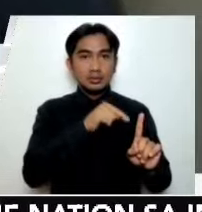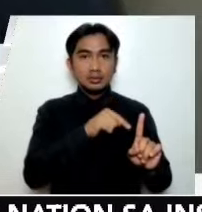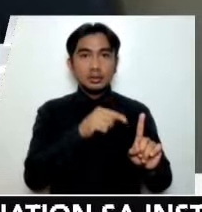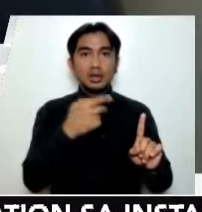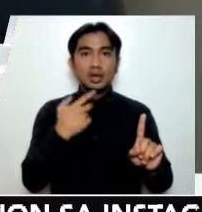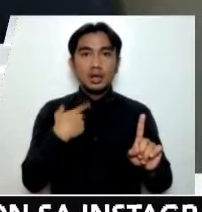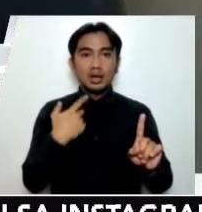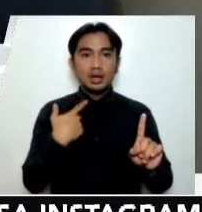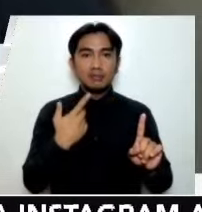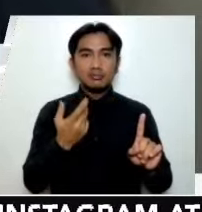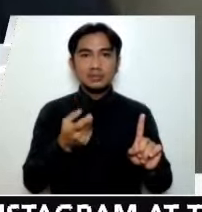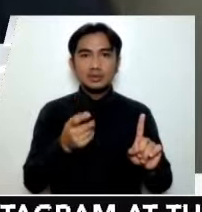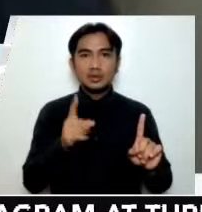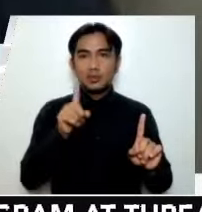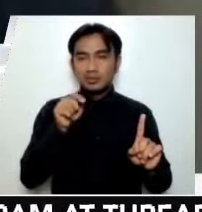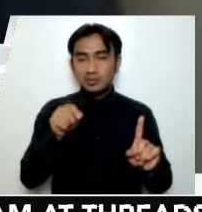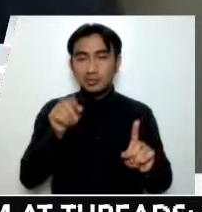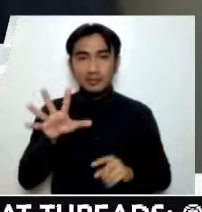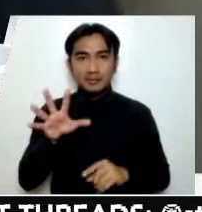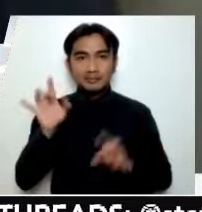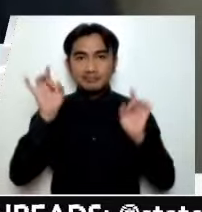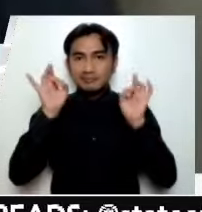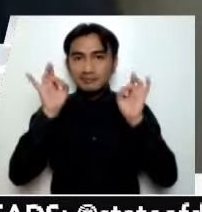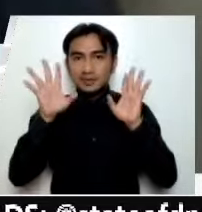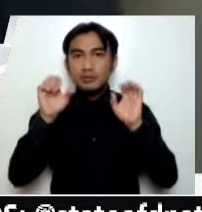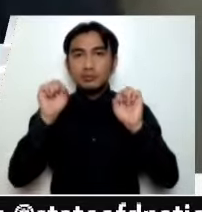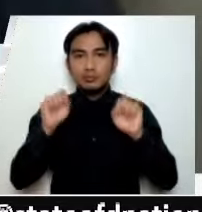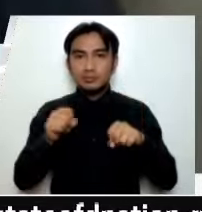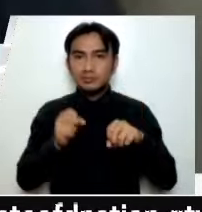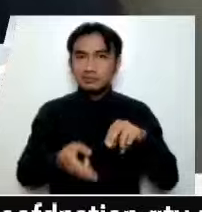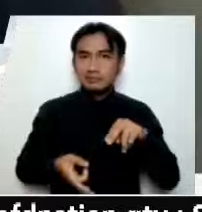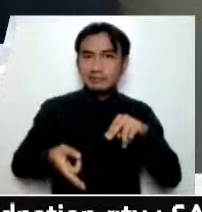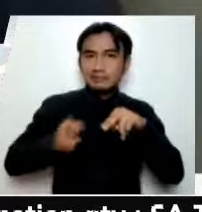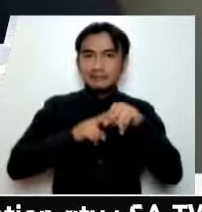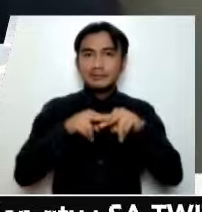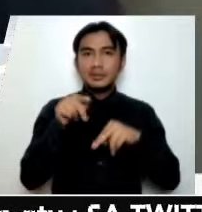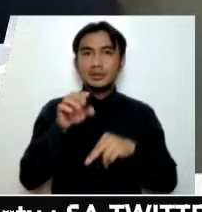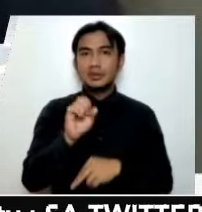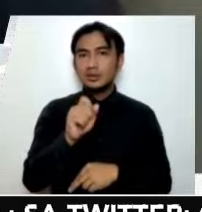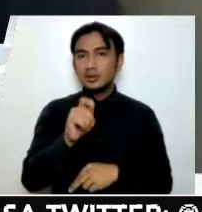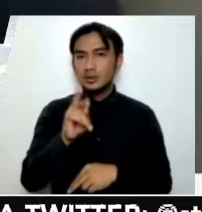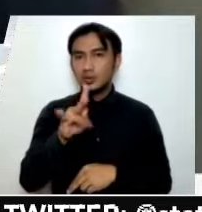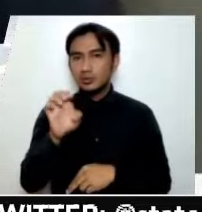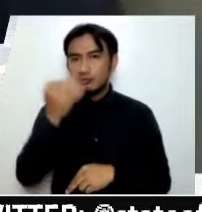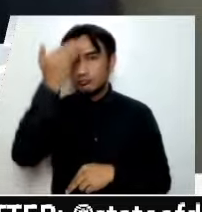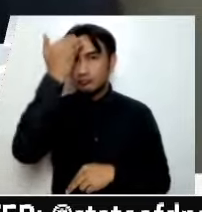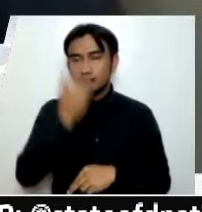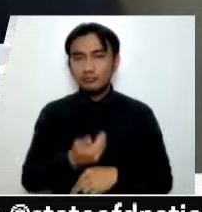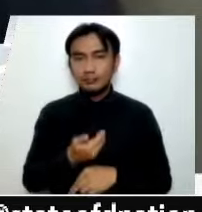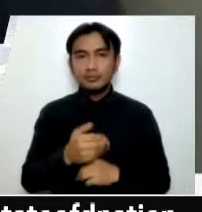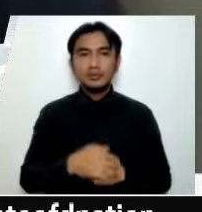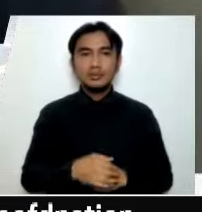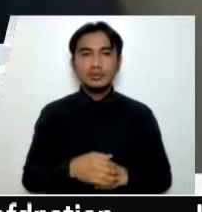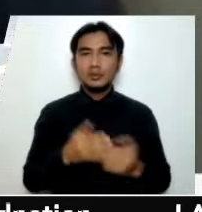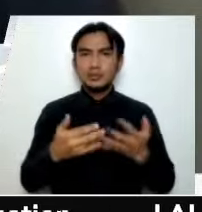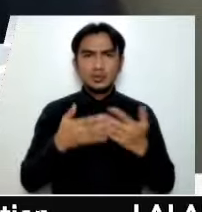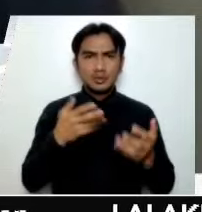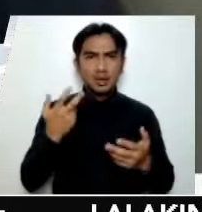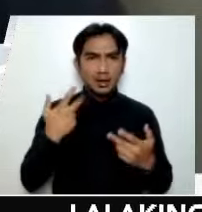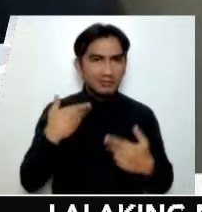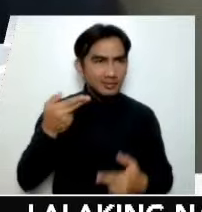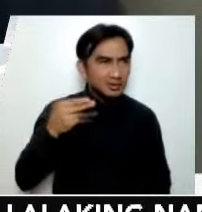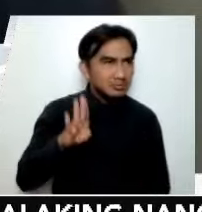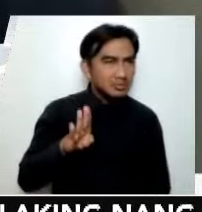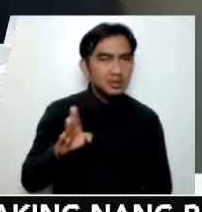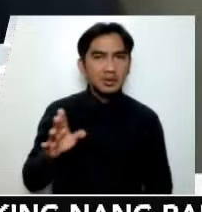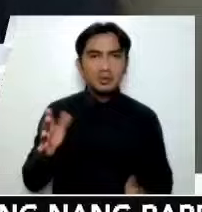risk of developing a stroke no And that's in General numbers no whether may hypertension ka or wala may Diabetes ka or